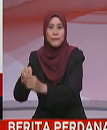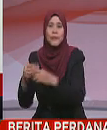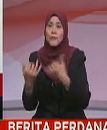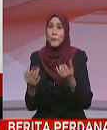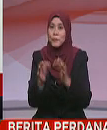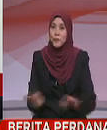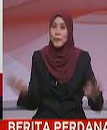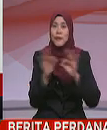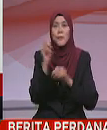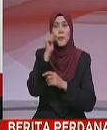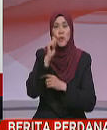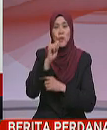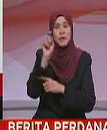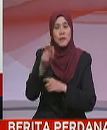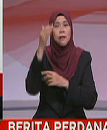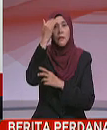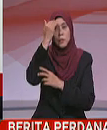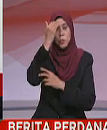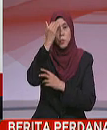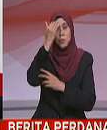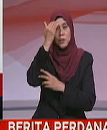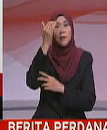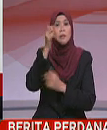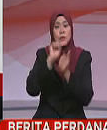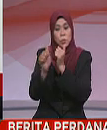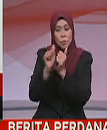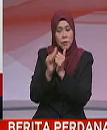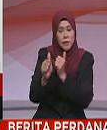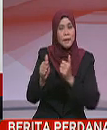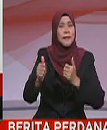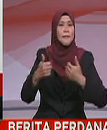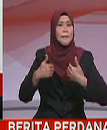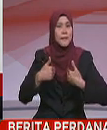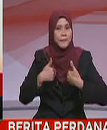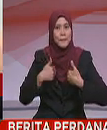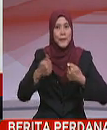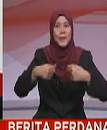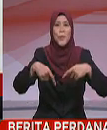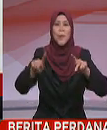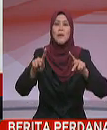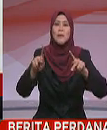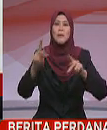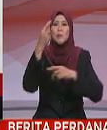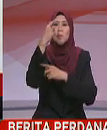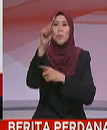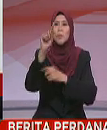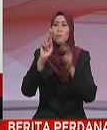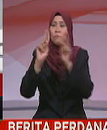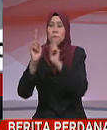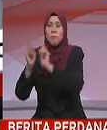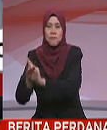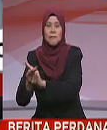paling penting, wanita kena sedar bahawa sukan ini mempunyai satu peluang yang besar untuk membuat